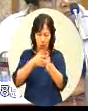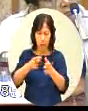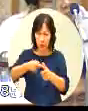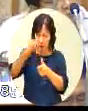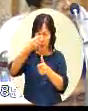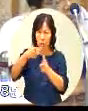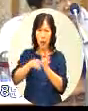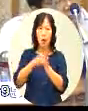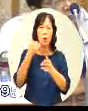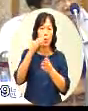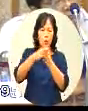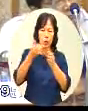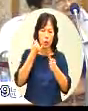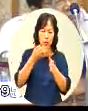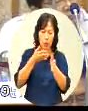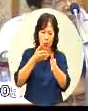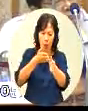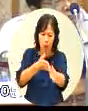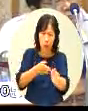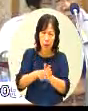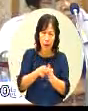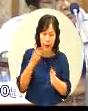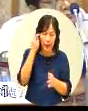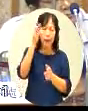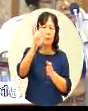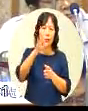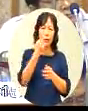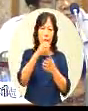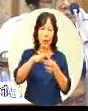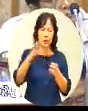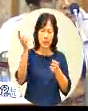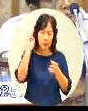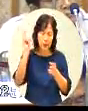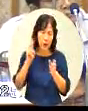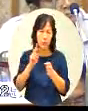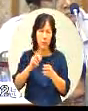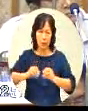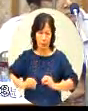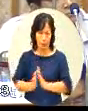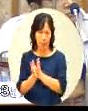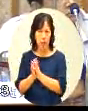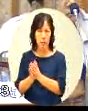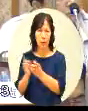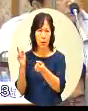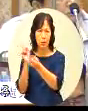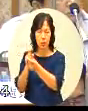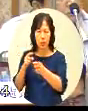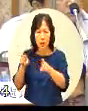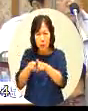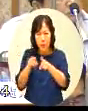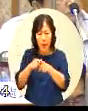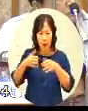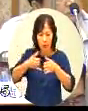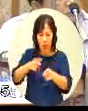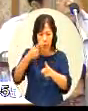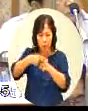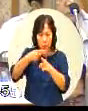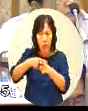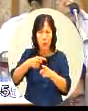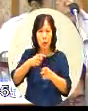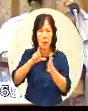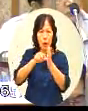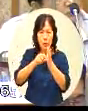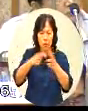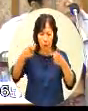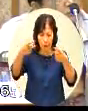到它那个感应区的时候，怎么样把这个讯息能够马上跟一般路口的那个秒数能够做更